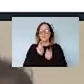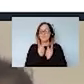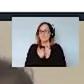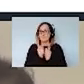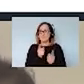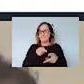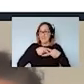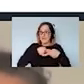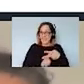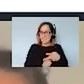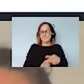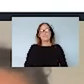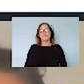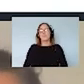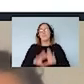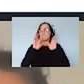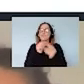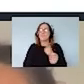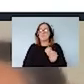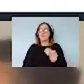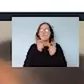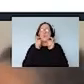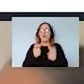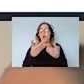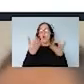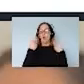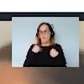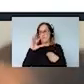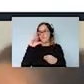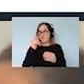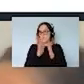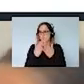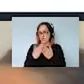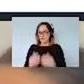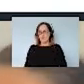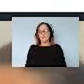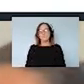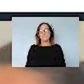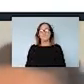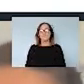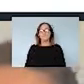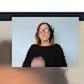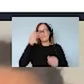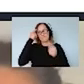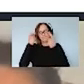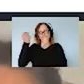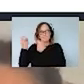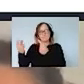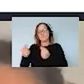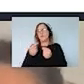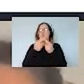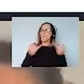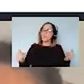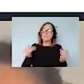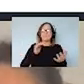z rejestracją. Wszystkie biblioteki zgłoszone dostają od nas taką piękną książkę inspiracyjną ze scenariuszami zajęć